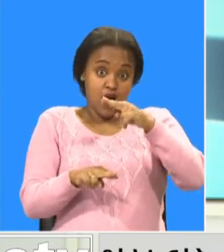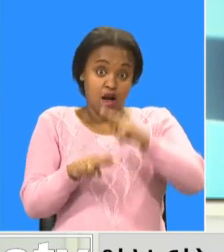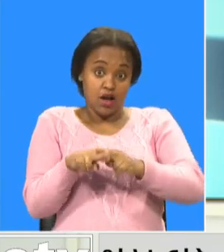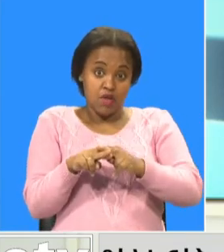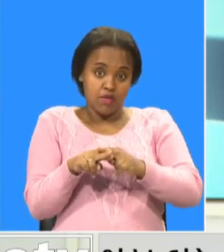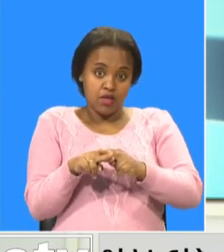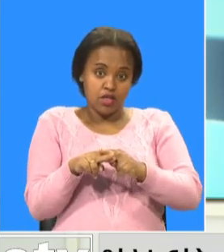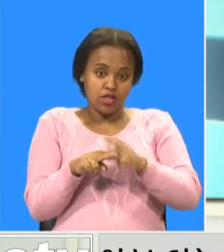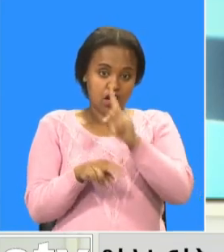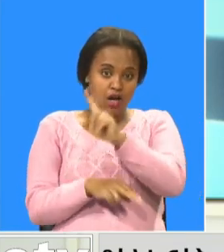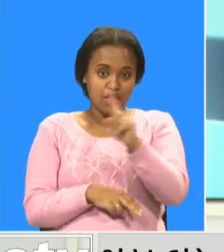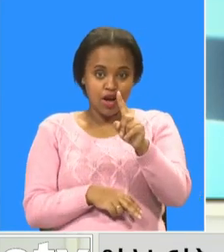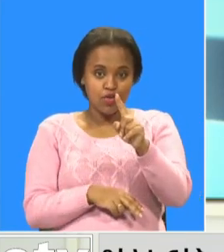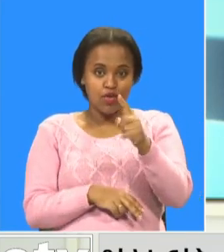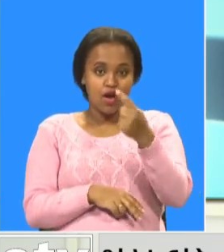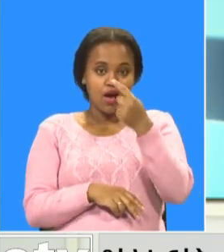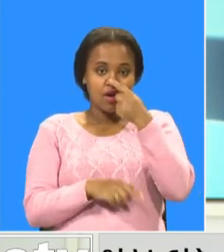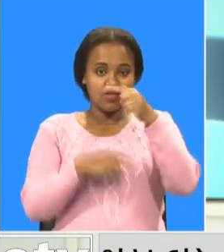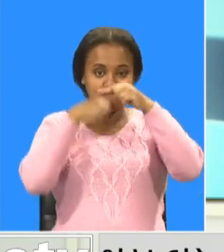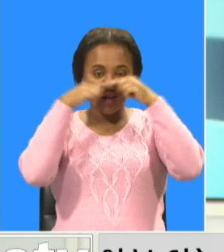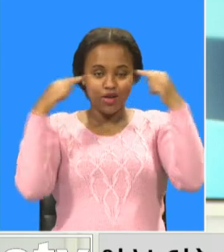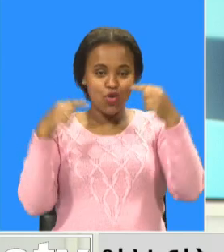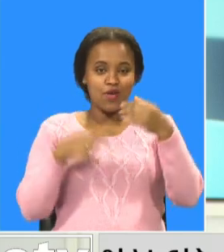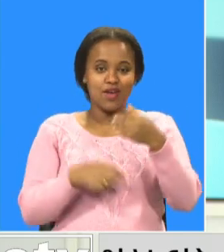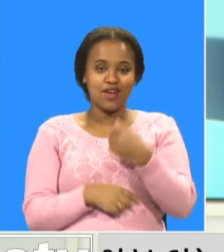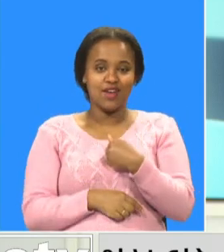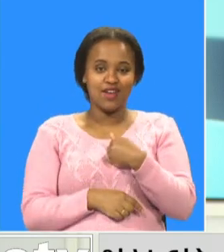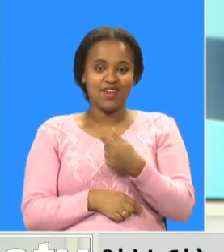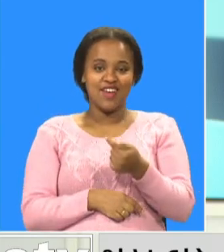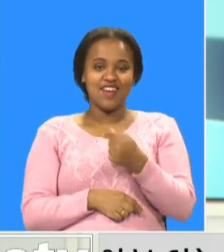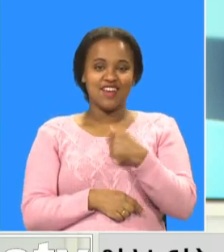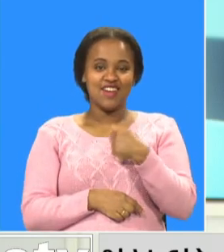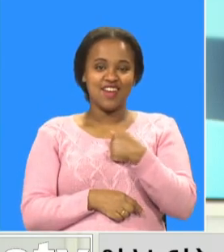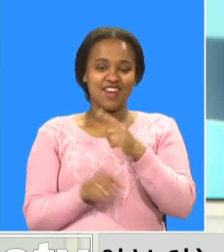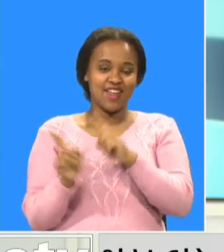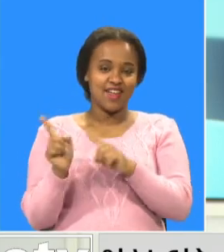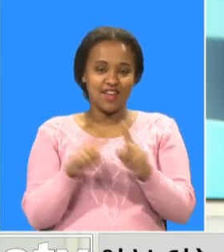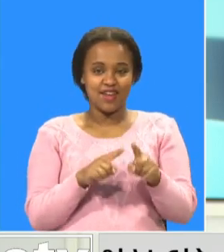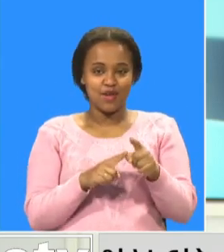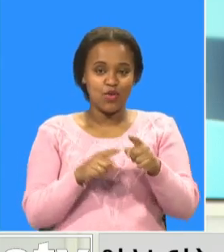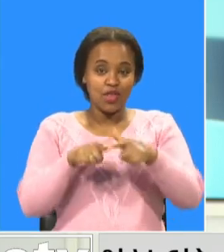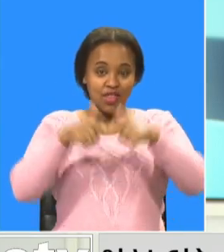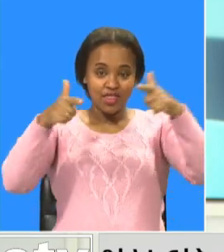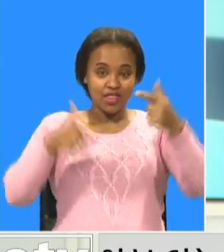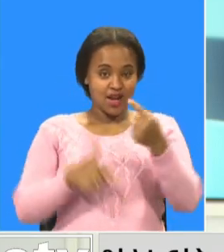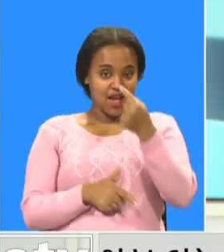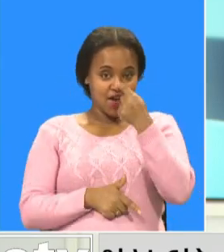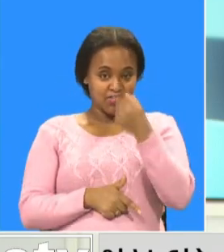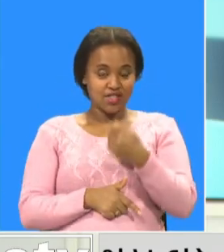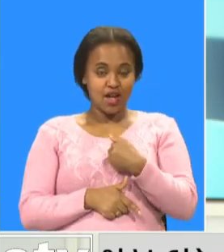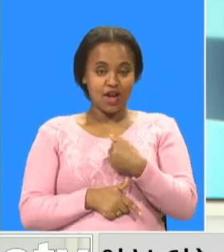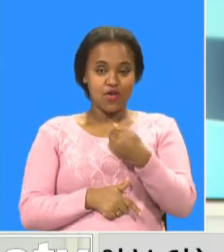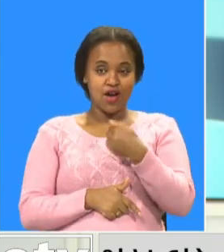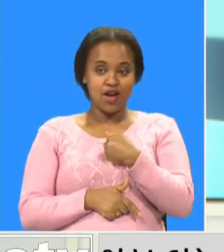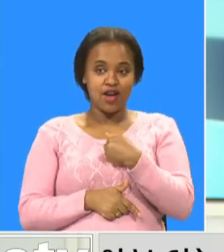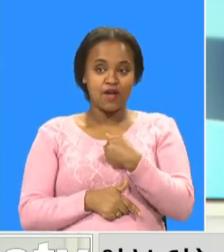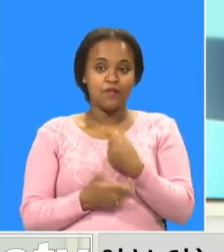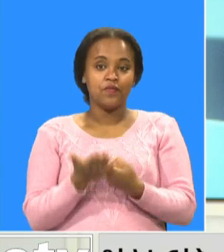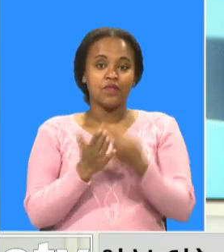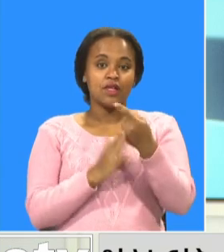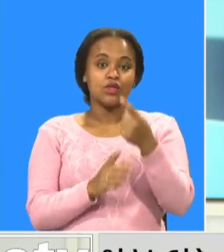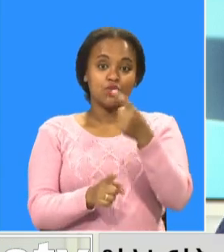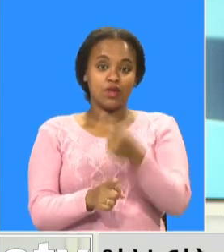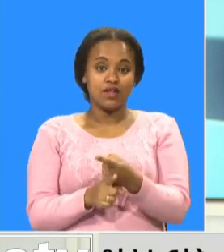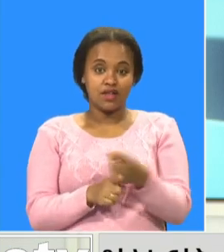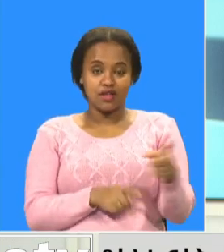አንዳንዱ አፍንጫ ጓማዳ አለ እንደኔም ደሞ ያው ተለቅ ያለ አፍንጫ ያለው ካለ እሱ